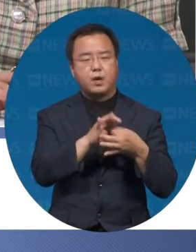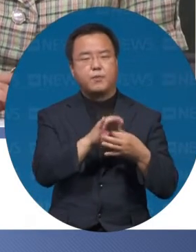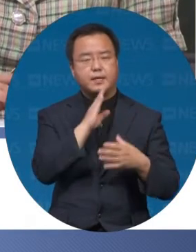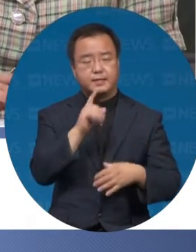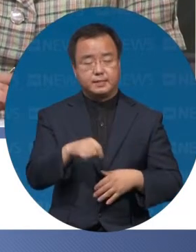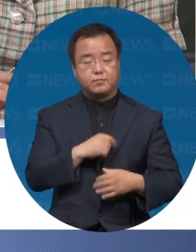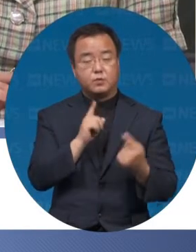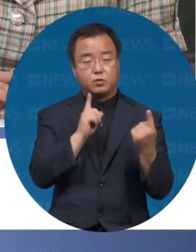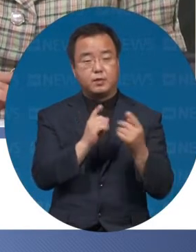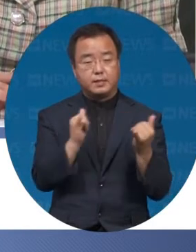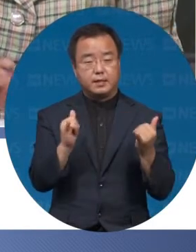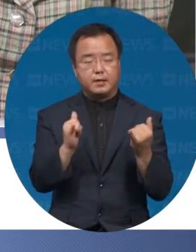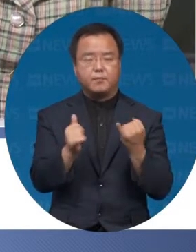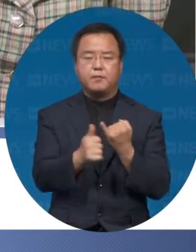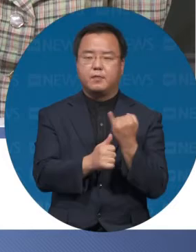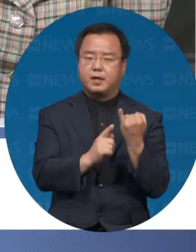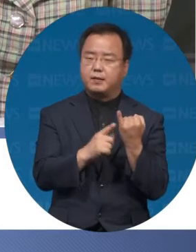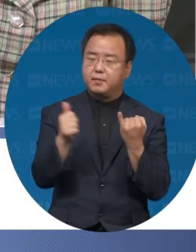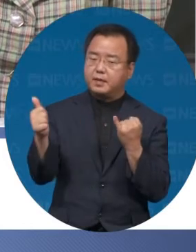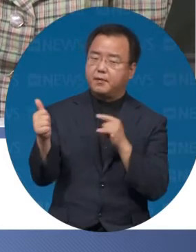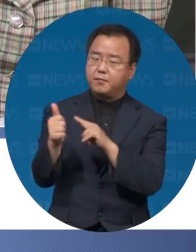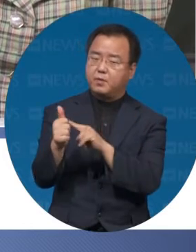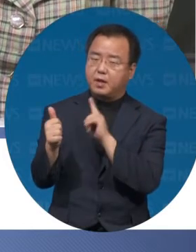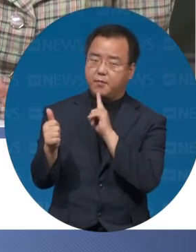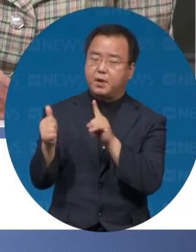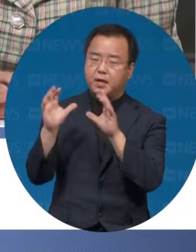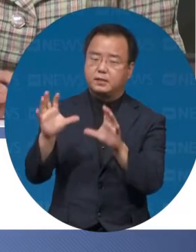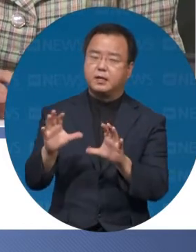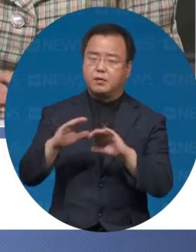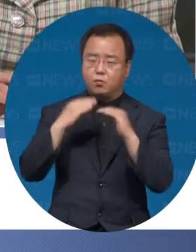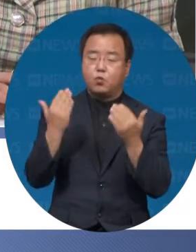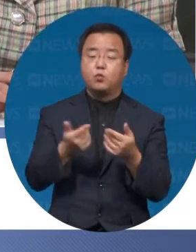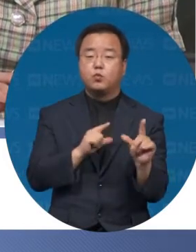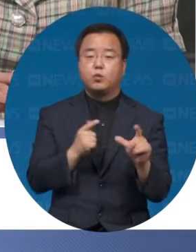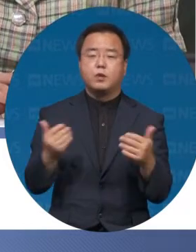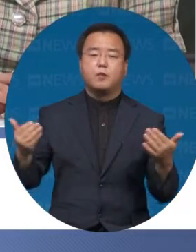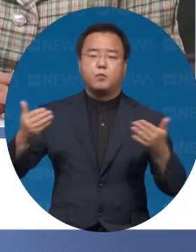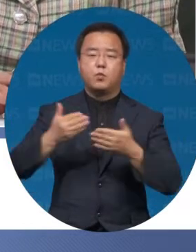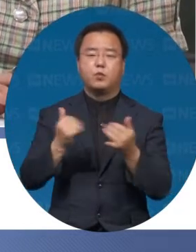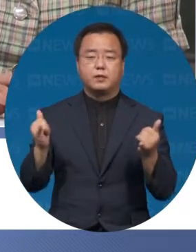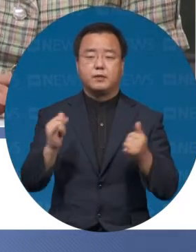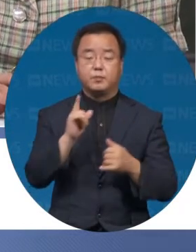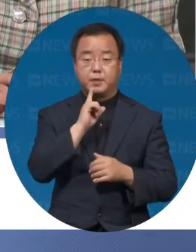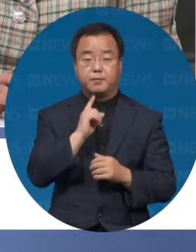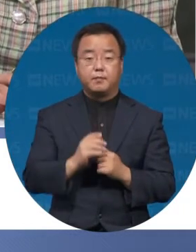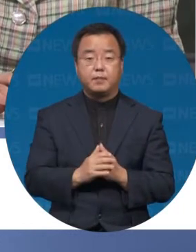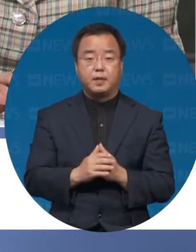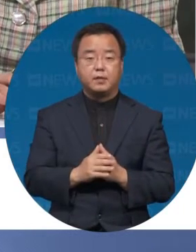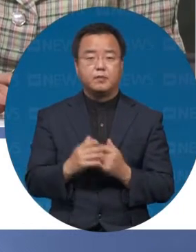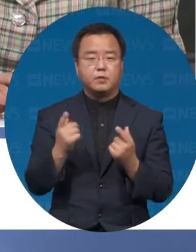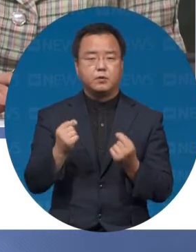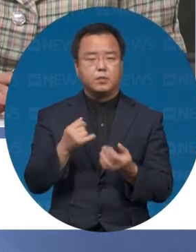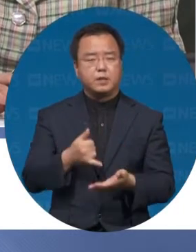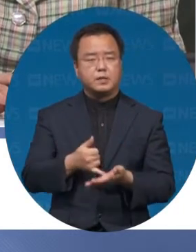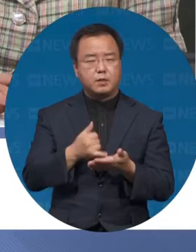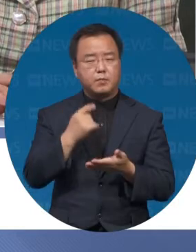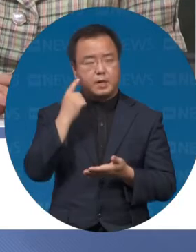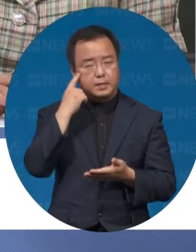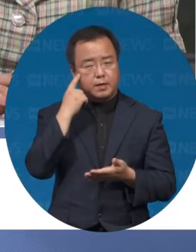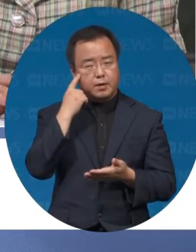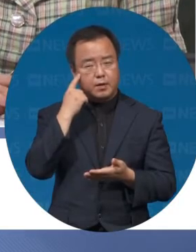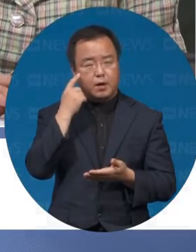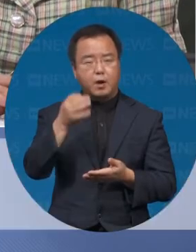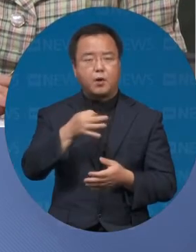또 소프라노 홍혜란은 남편을 세상 모든 것을 포용할 수 있는 사람이라고 묘사했고요. 이러한 인성과 인품은